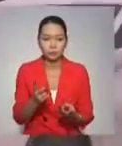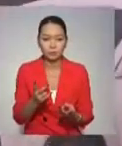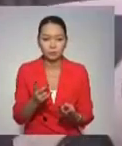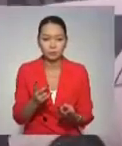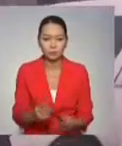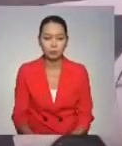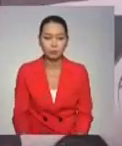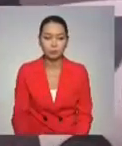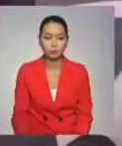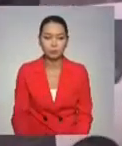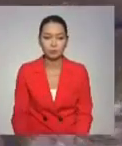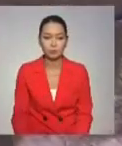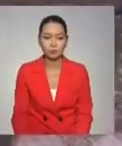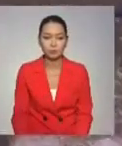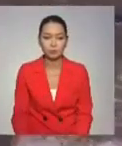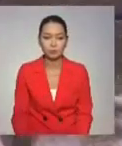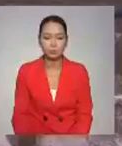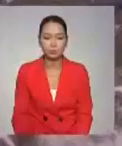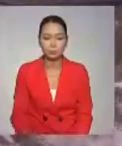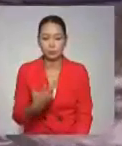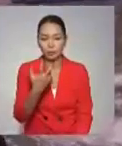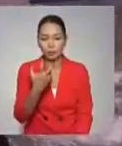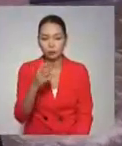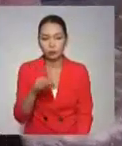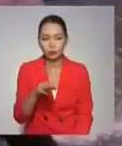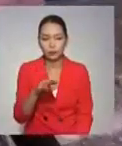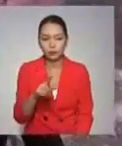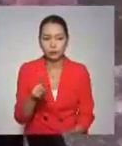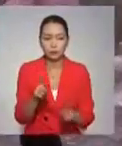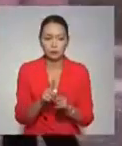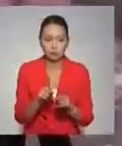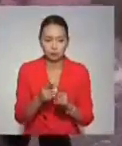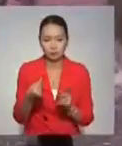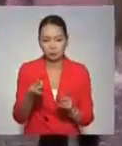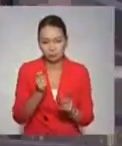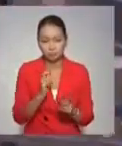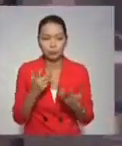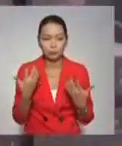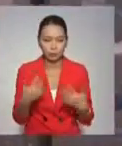Какого ребенок? 300 мың теңге. Берсе болды.